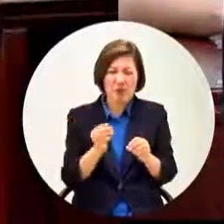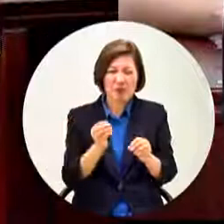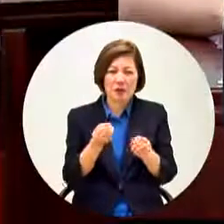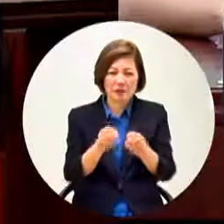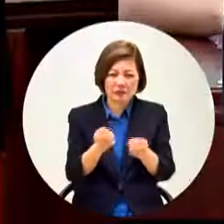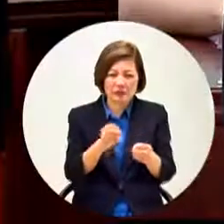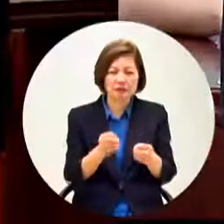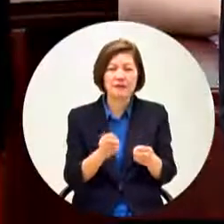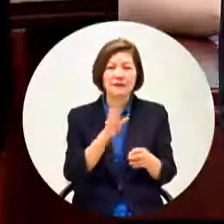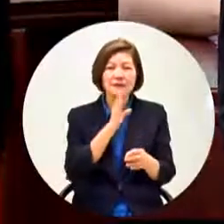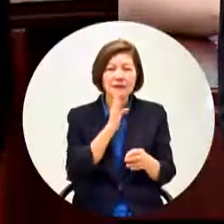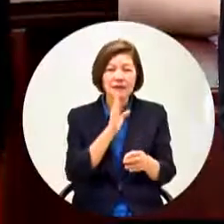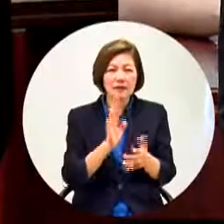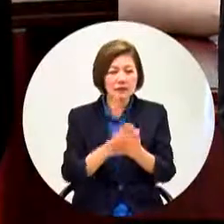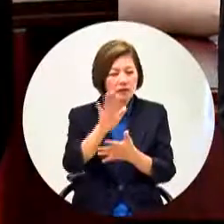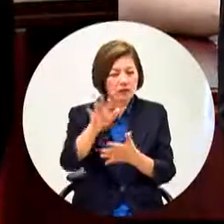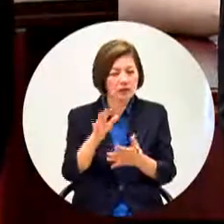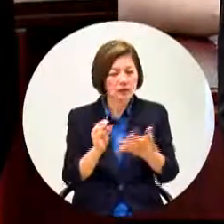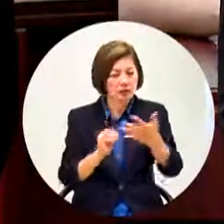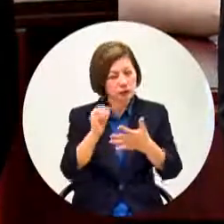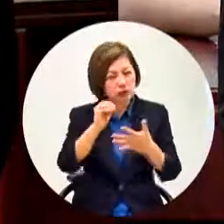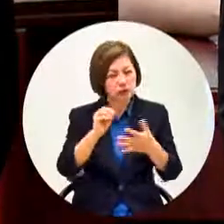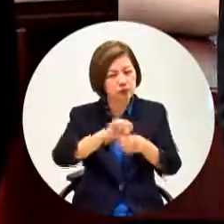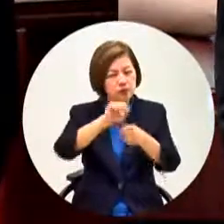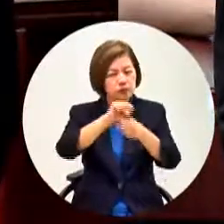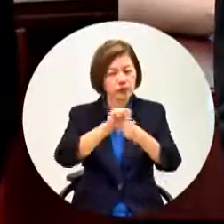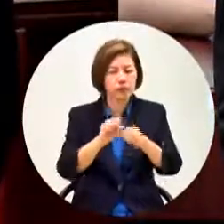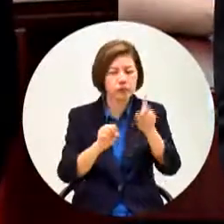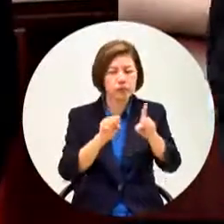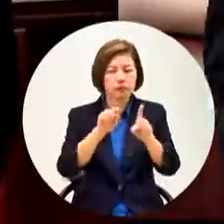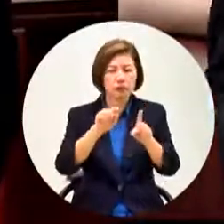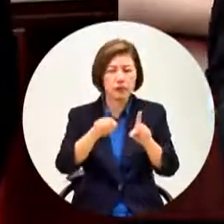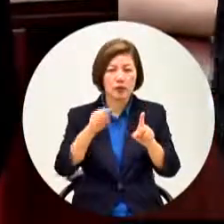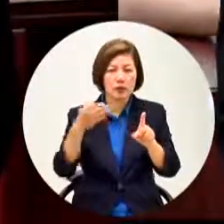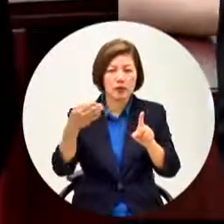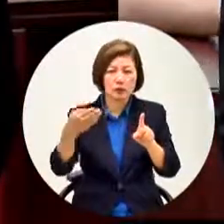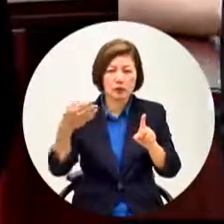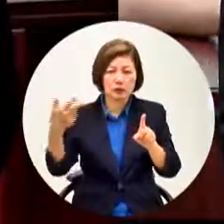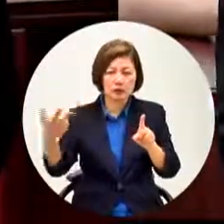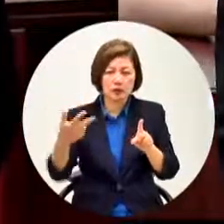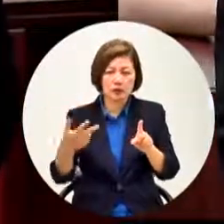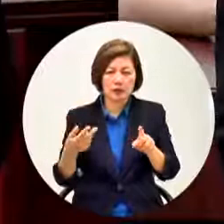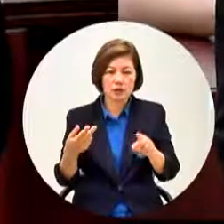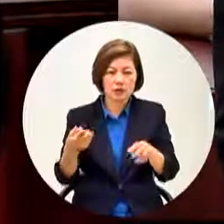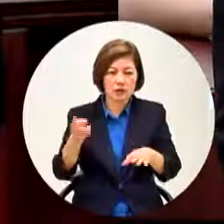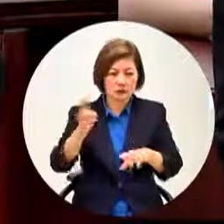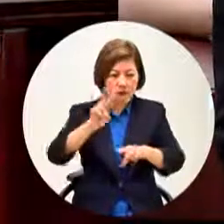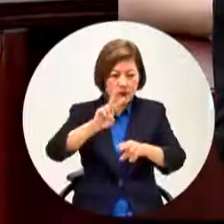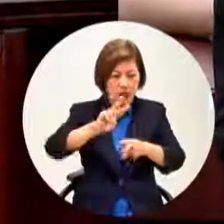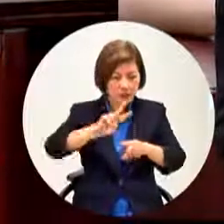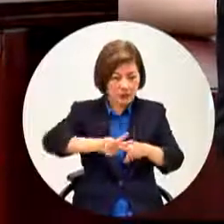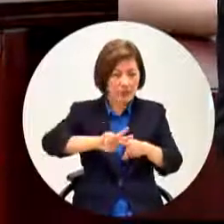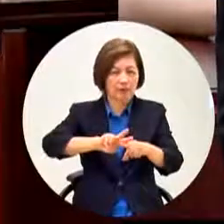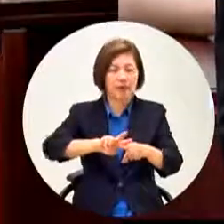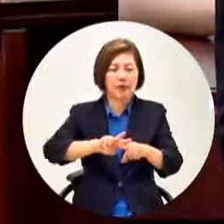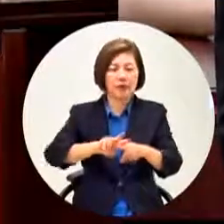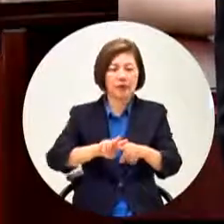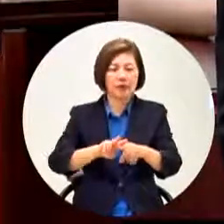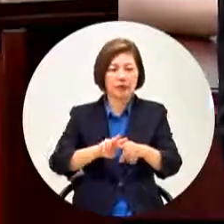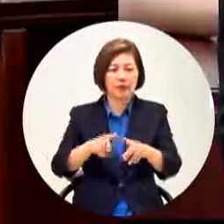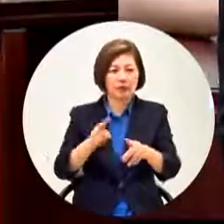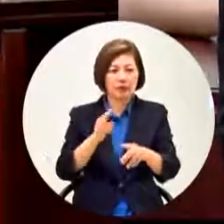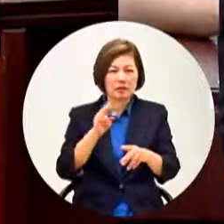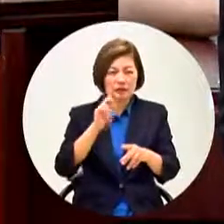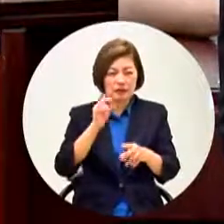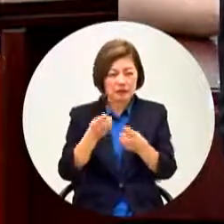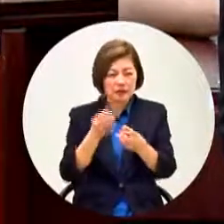到1.97， 对， 就是一吨增加就将近两倍的底渣可以回运。 对啊，本身主要就是要建议